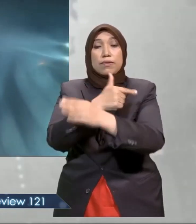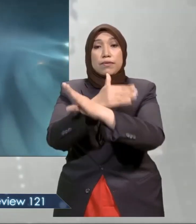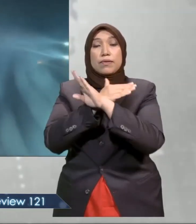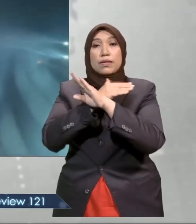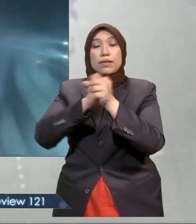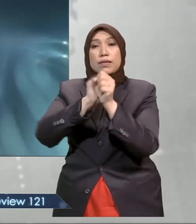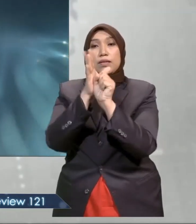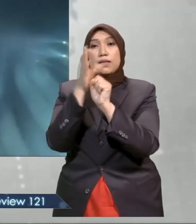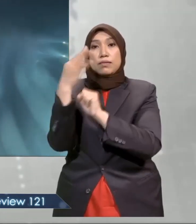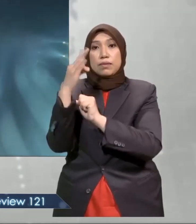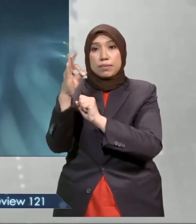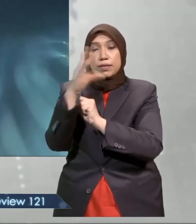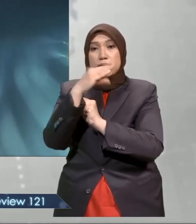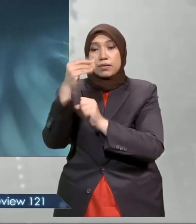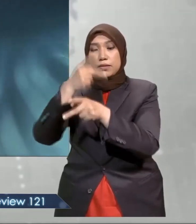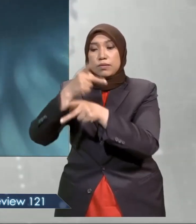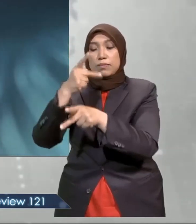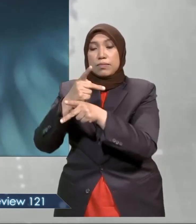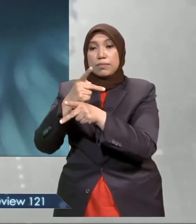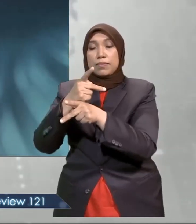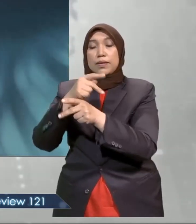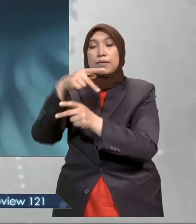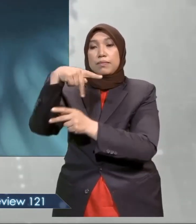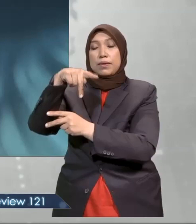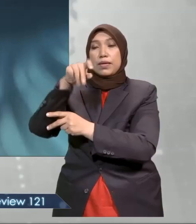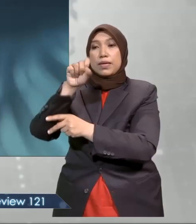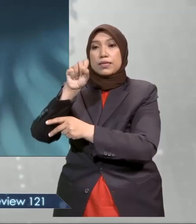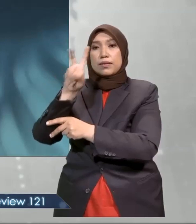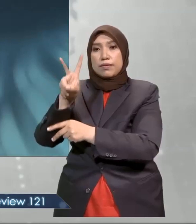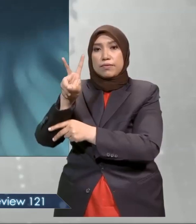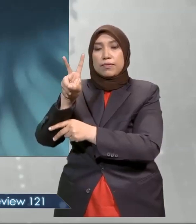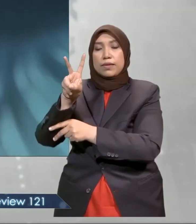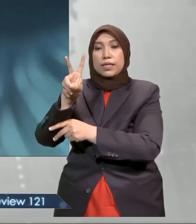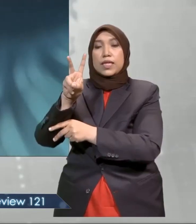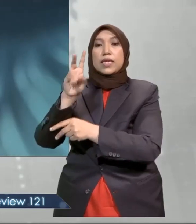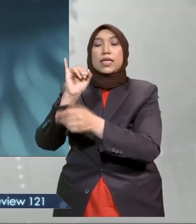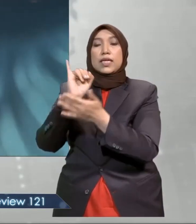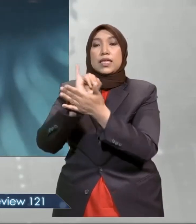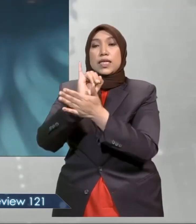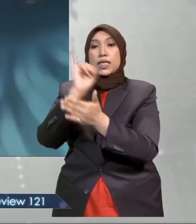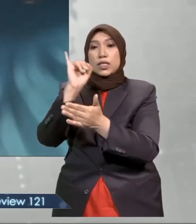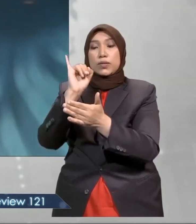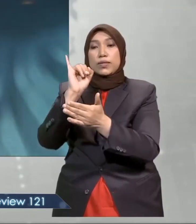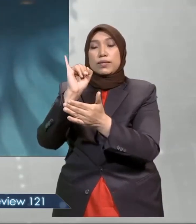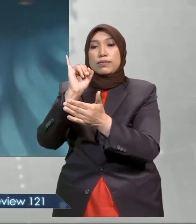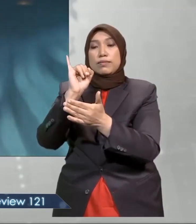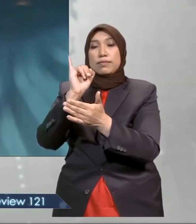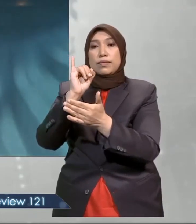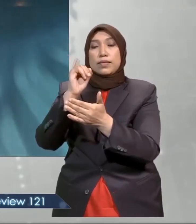COVID-19 di Pusat Simpanan Vaksin PSV di Institut Kanser Negara Putrajaya.